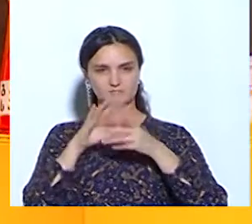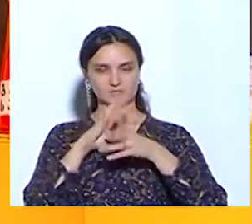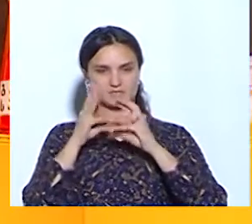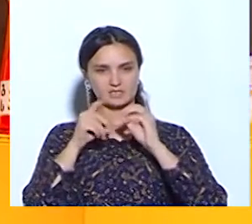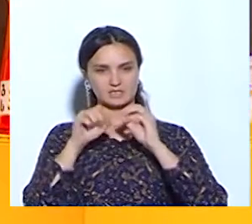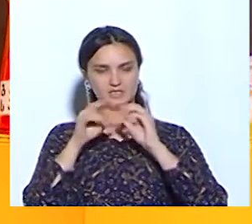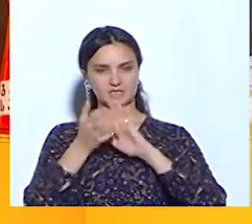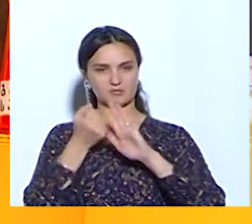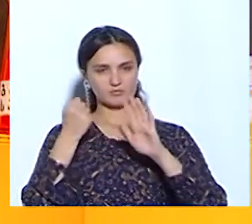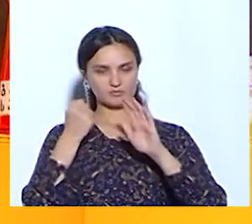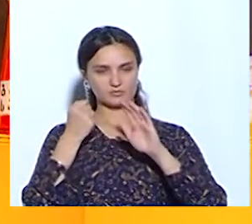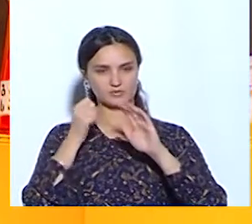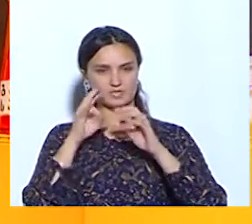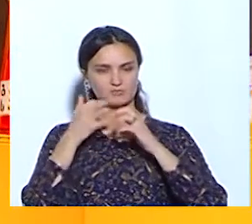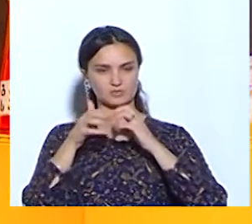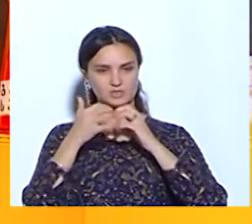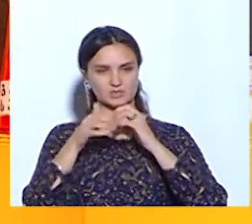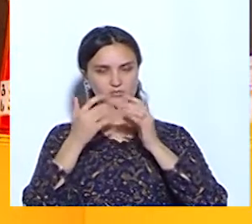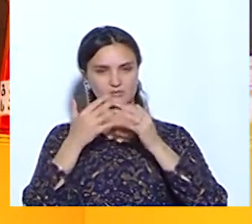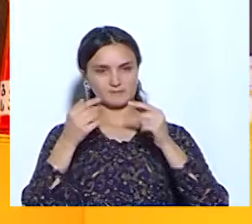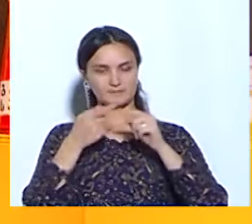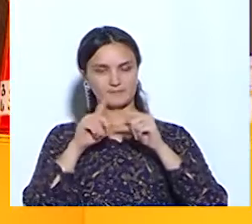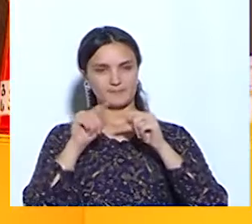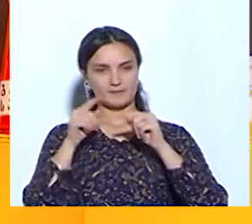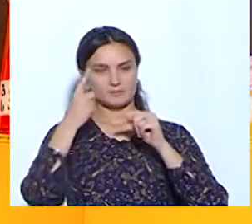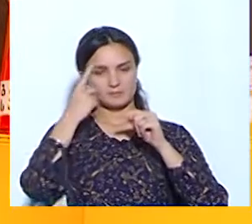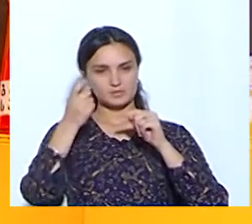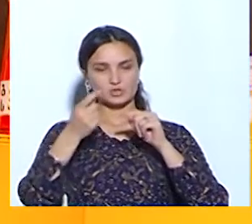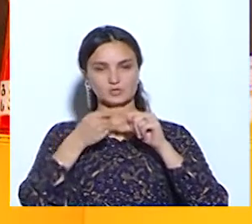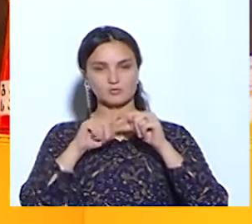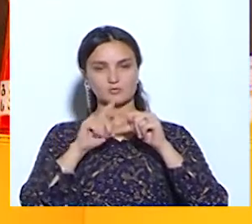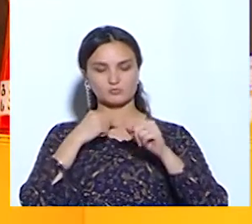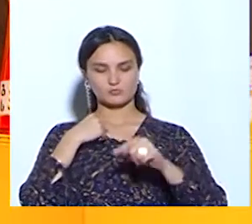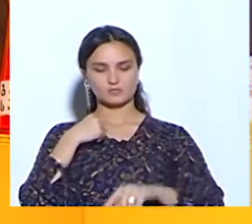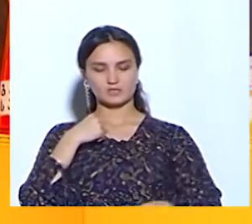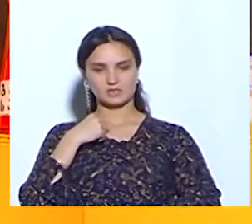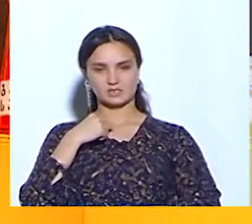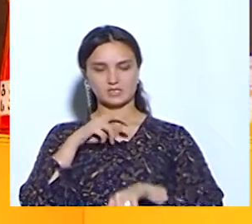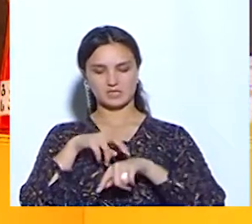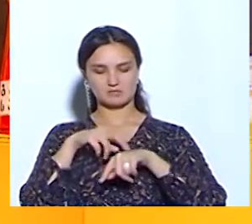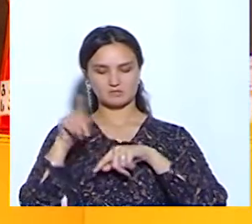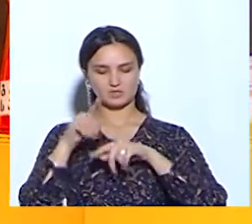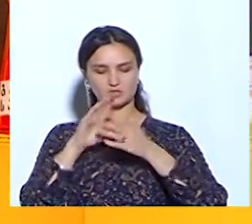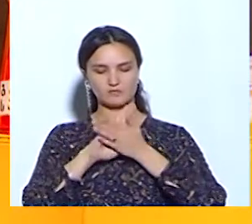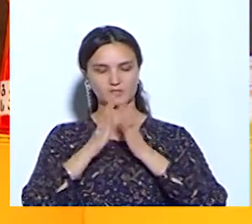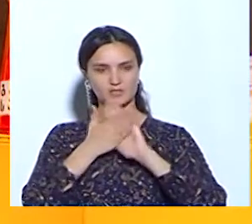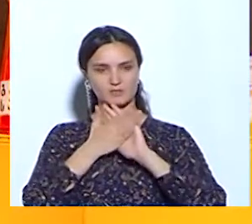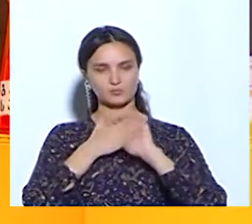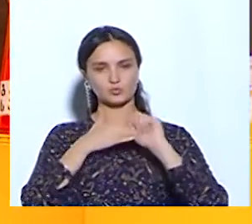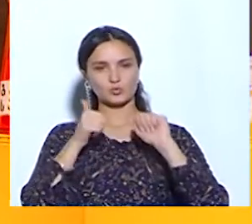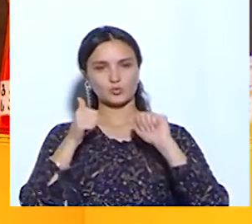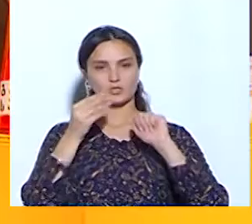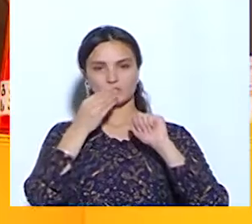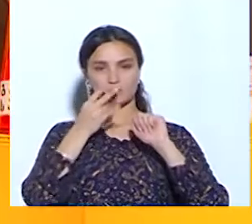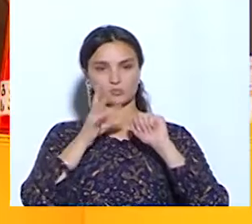ხილი და ბოსტნეული, განსაკუთრებით მწვანე ბოსტნეული. ეს არის მინიშნება იმაზე, რომ ჩვენ ექიმთან შევათანხმოთ, როგორი რაციონი